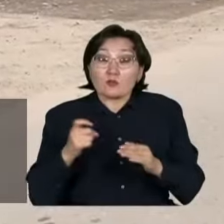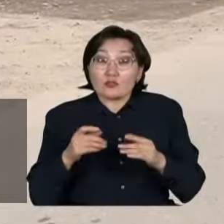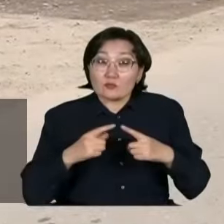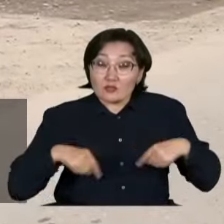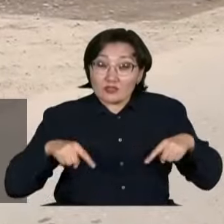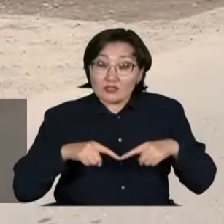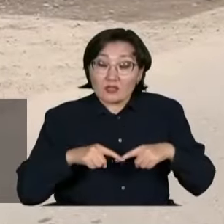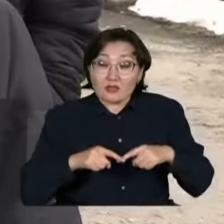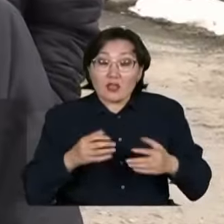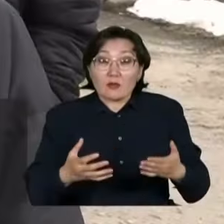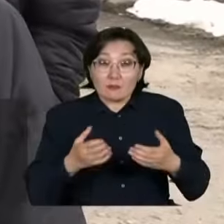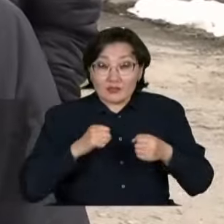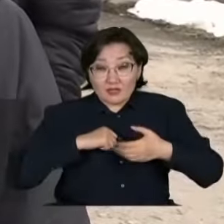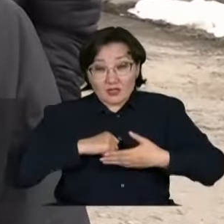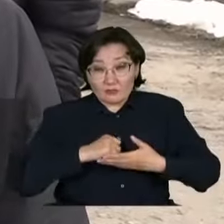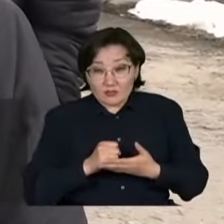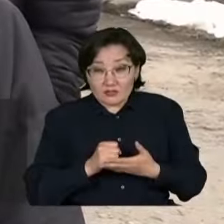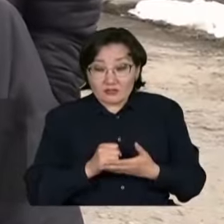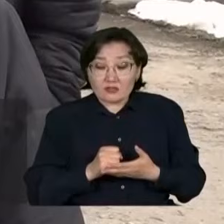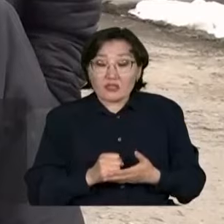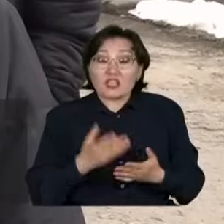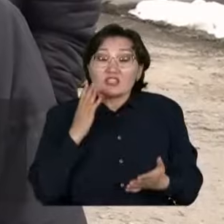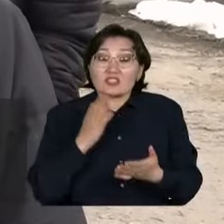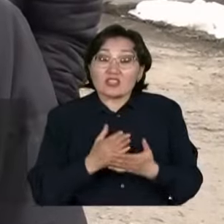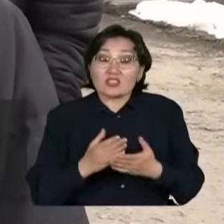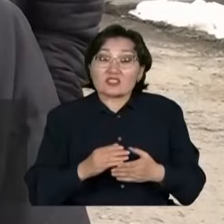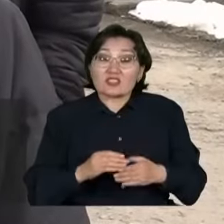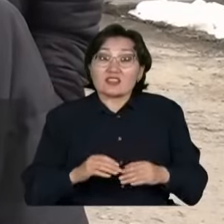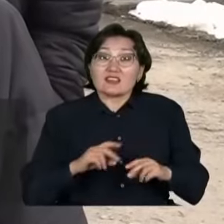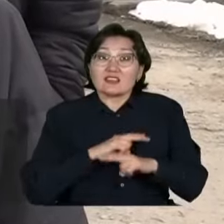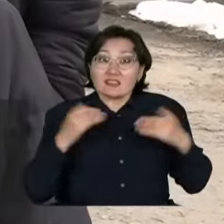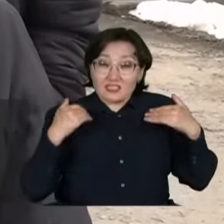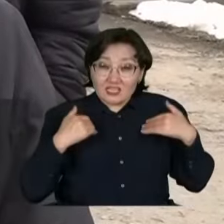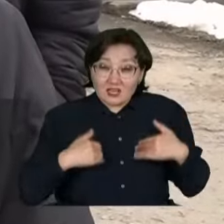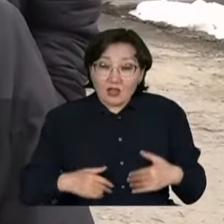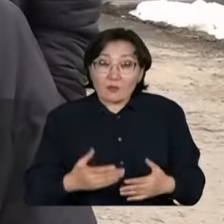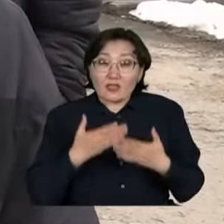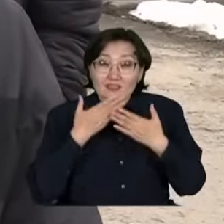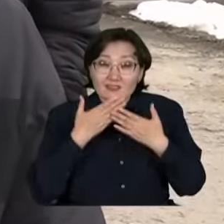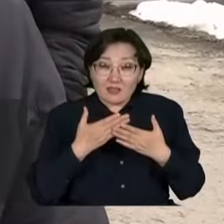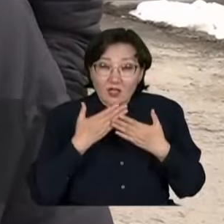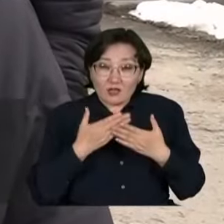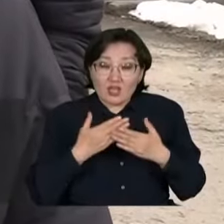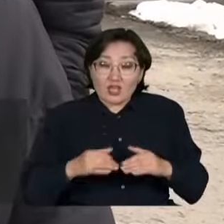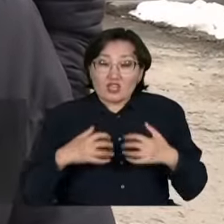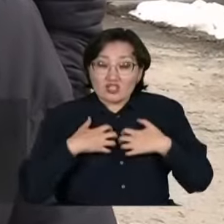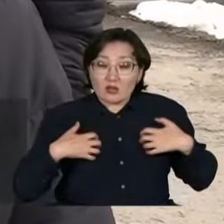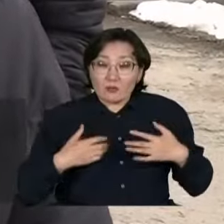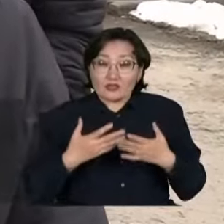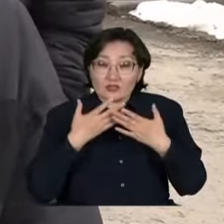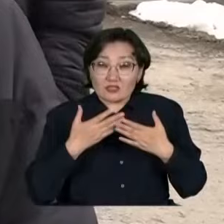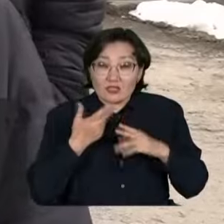меры, но безрезультатно. Стоит трупного запаха, навоза, вот. Прям животный запах,